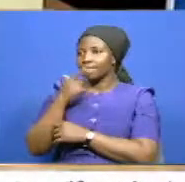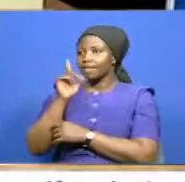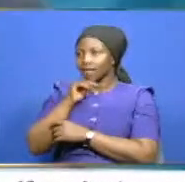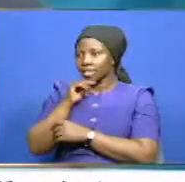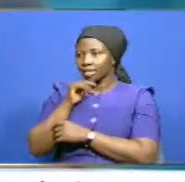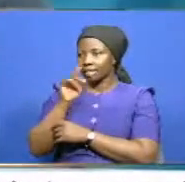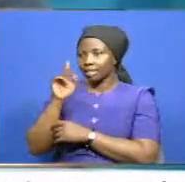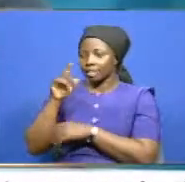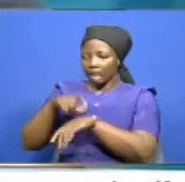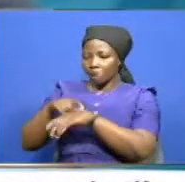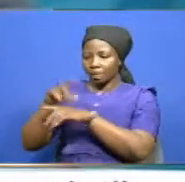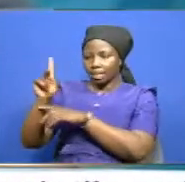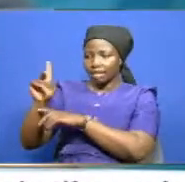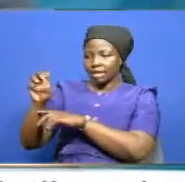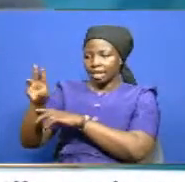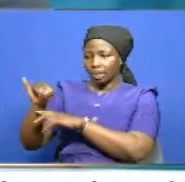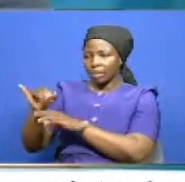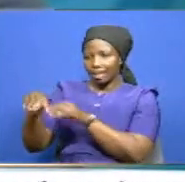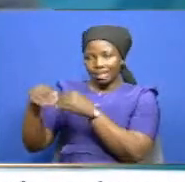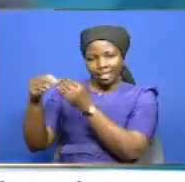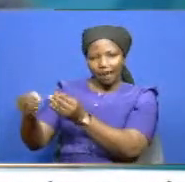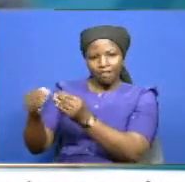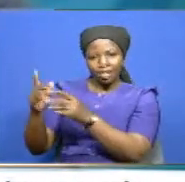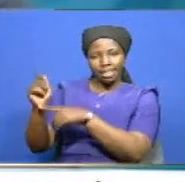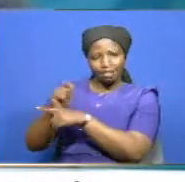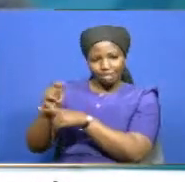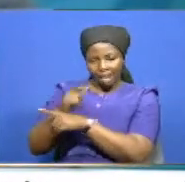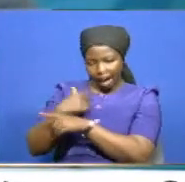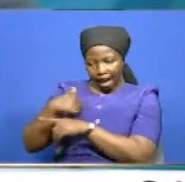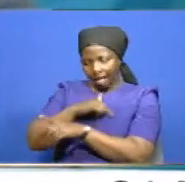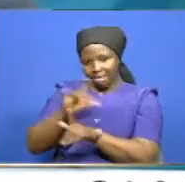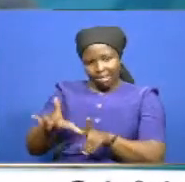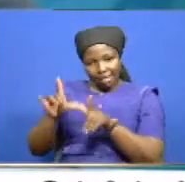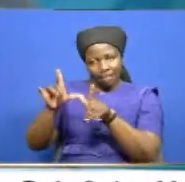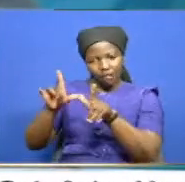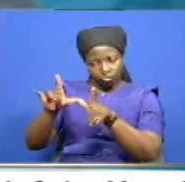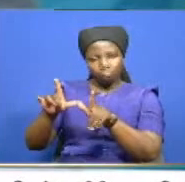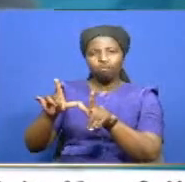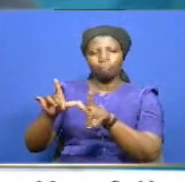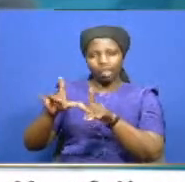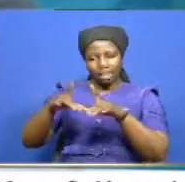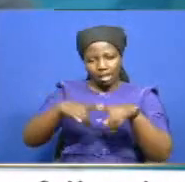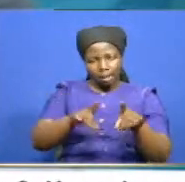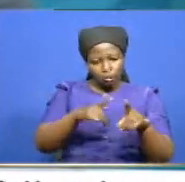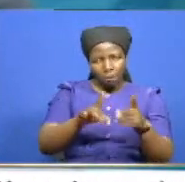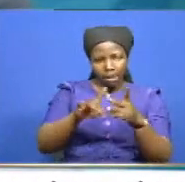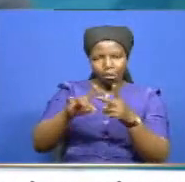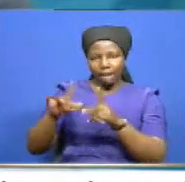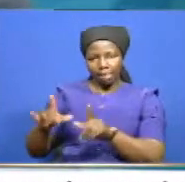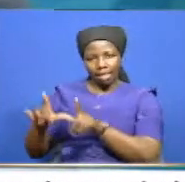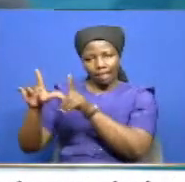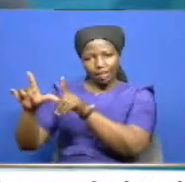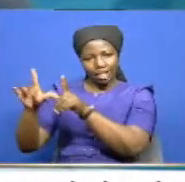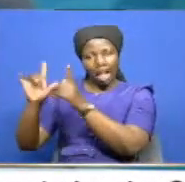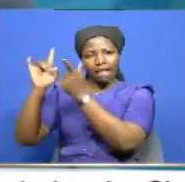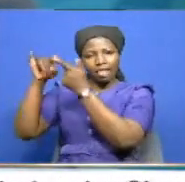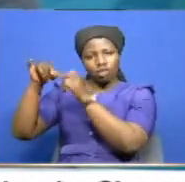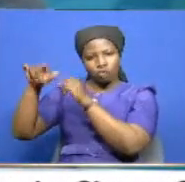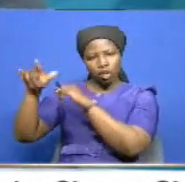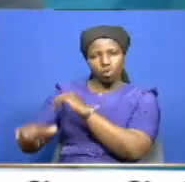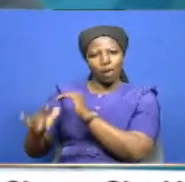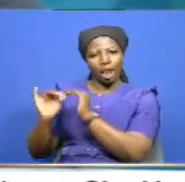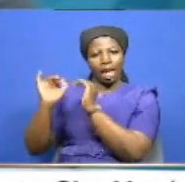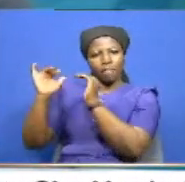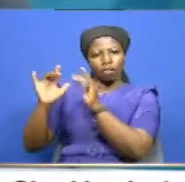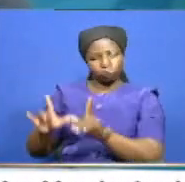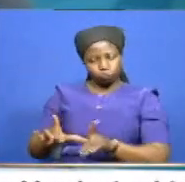hizi mafunzo, tunapeana cheti, diploma na certificate, na hata certificate mpaka lower level